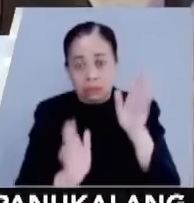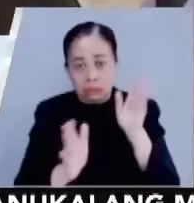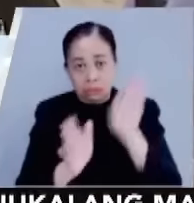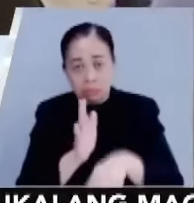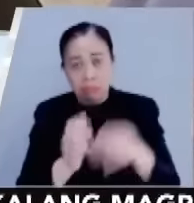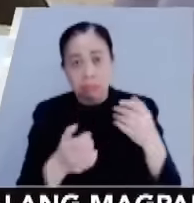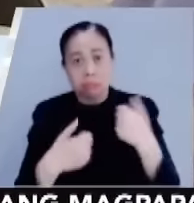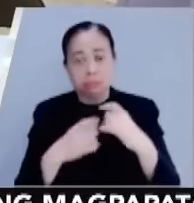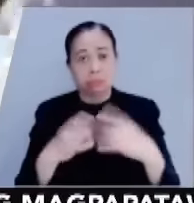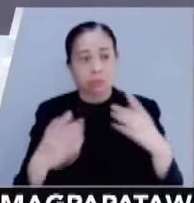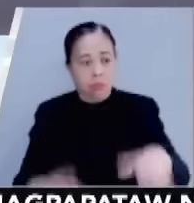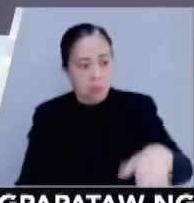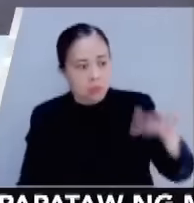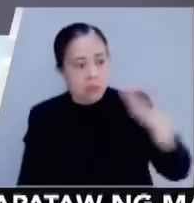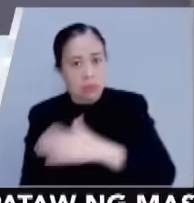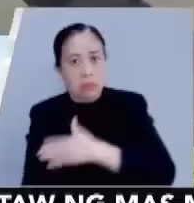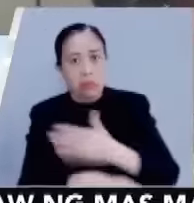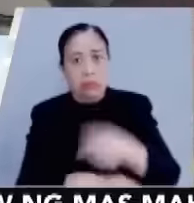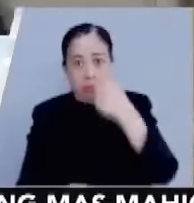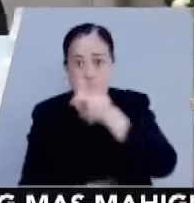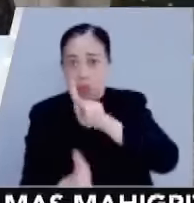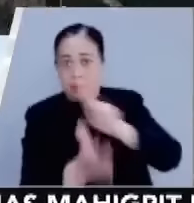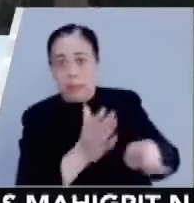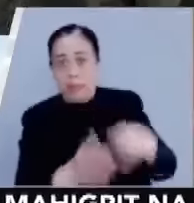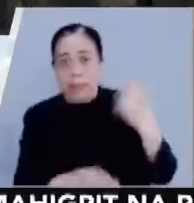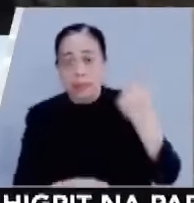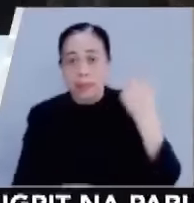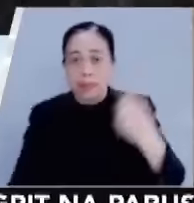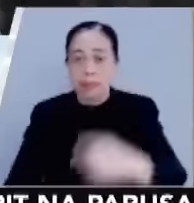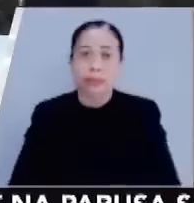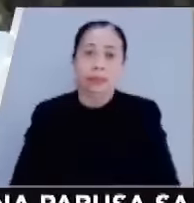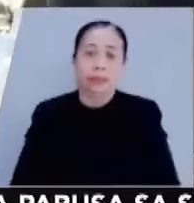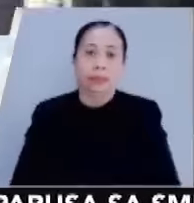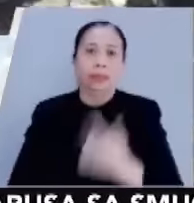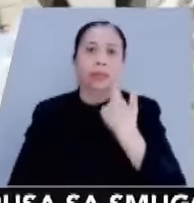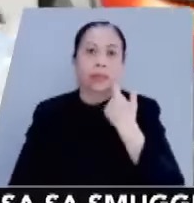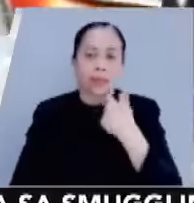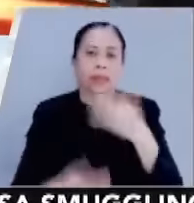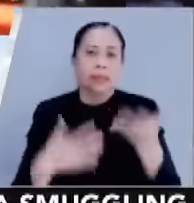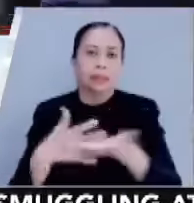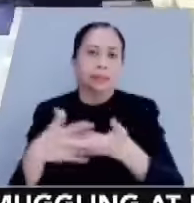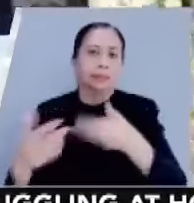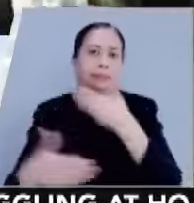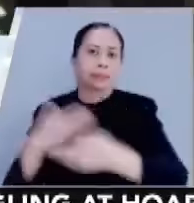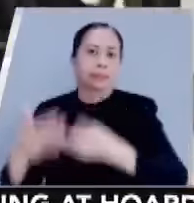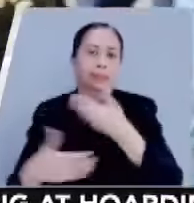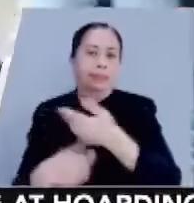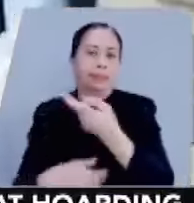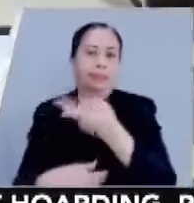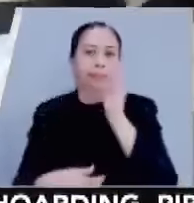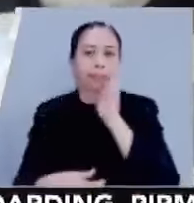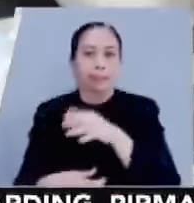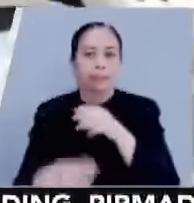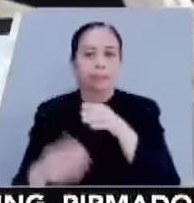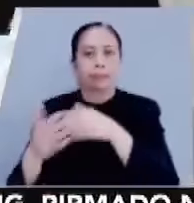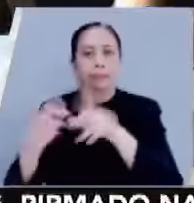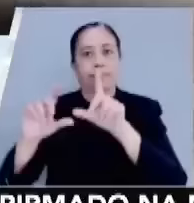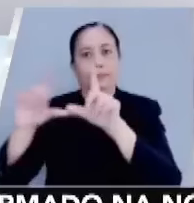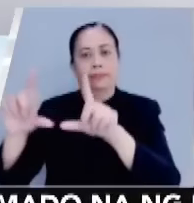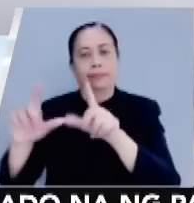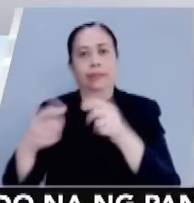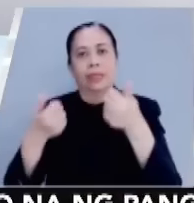nagpalaki ng mga anak ko para patayin lang niya. Kanina, na-inquest na ang magkapatid na Amores na naaharap sa kasong attempted